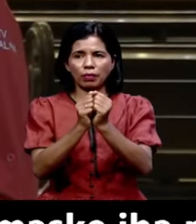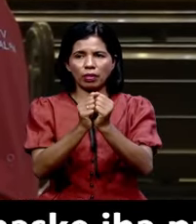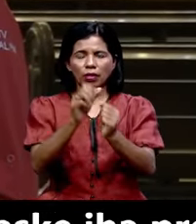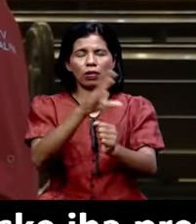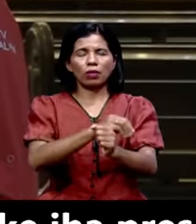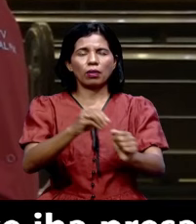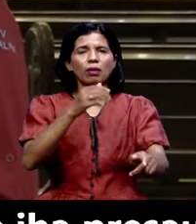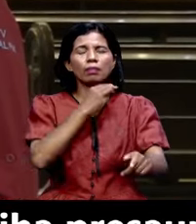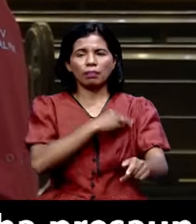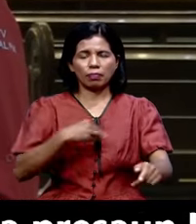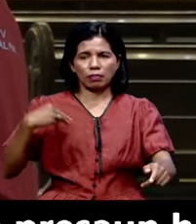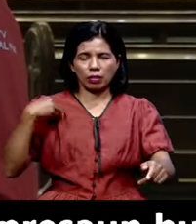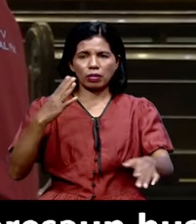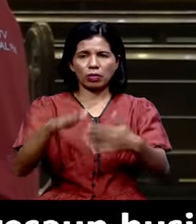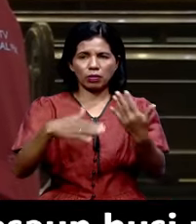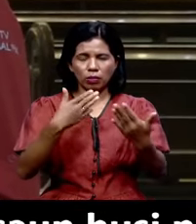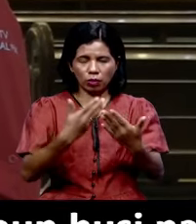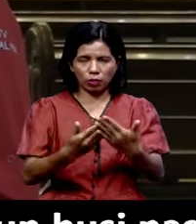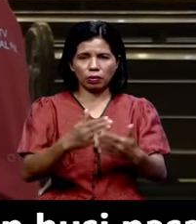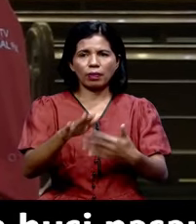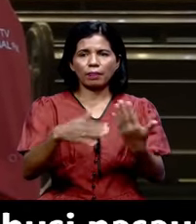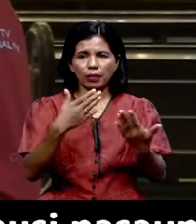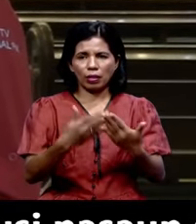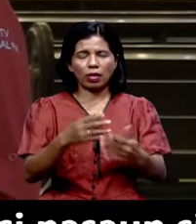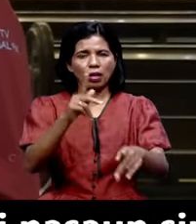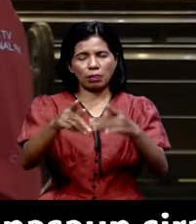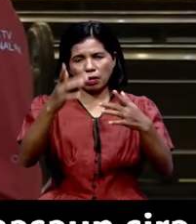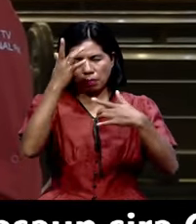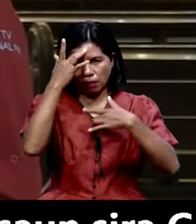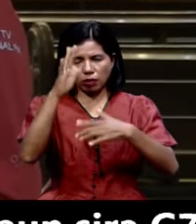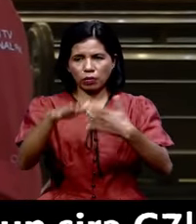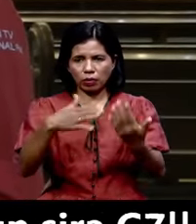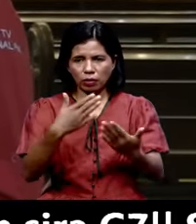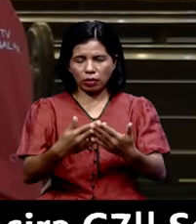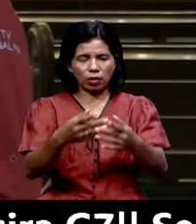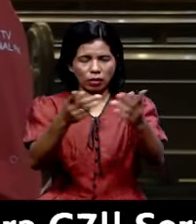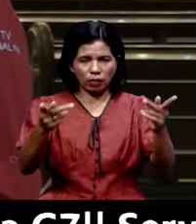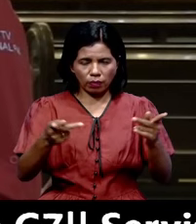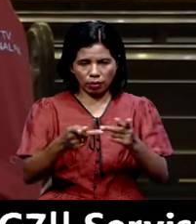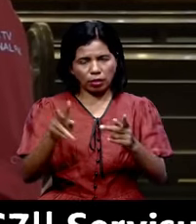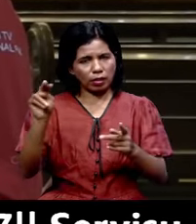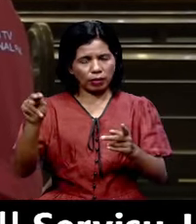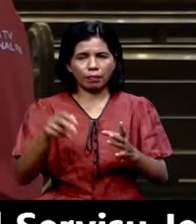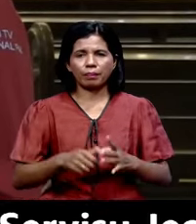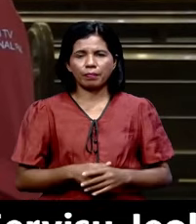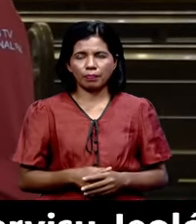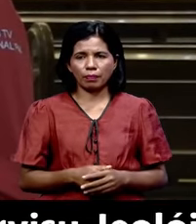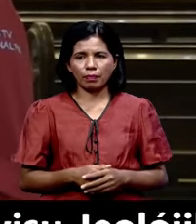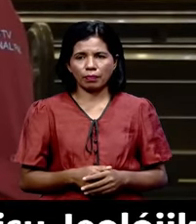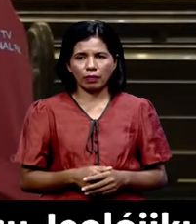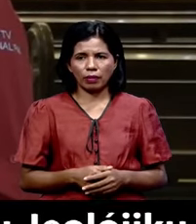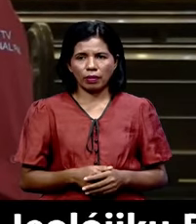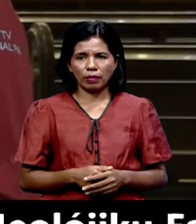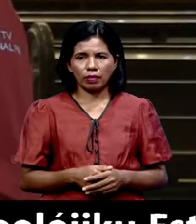religioso religiosa sirahoto catequista sirahoto e mamora sira iha fating irane e buat